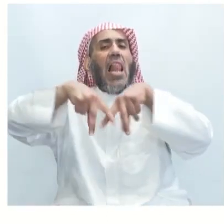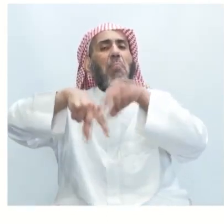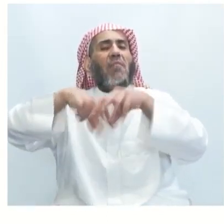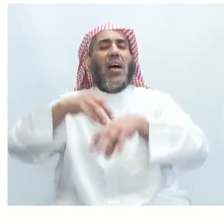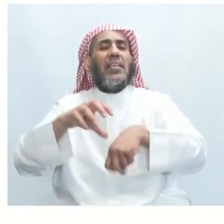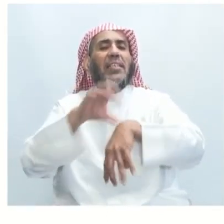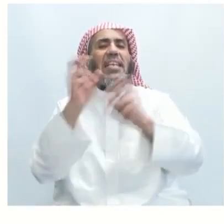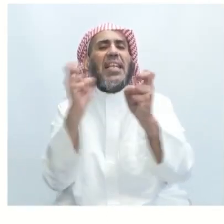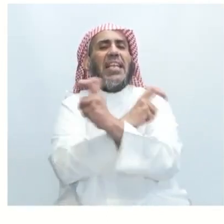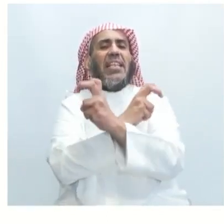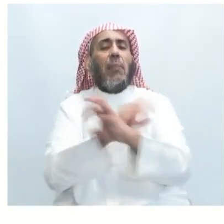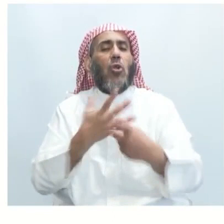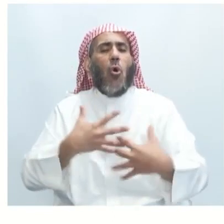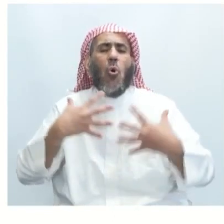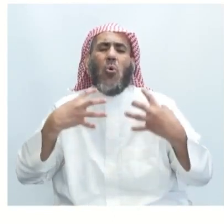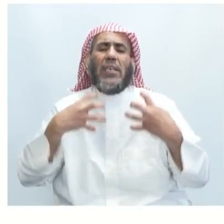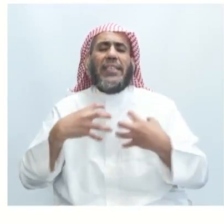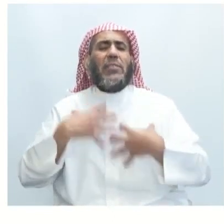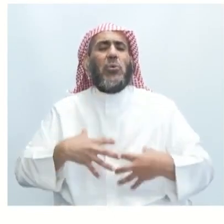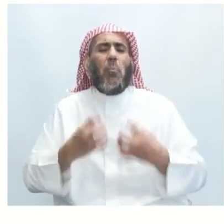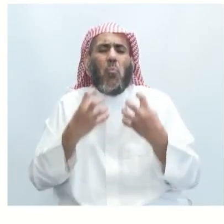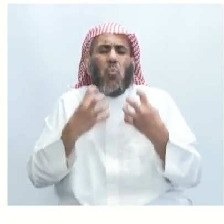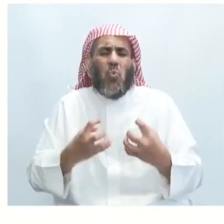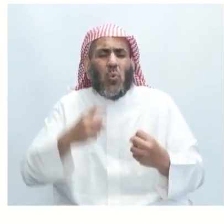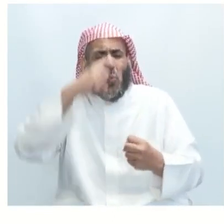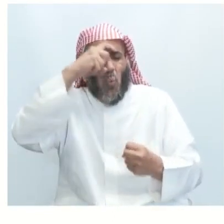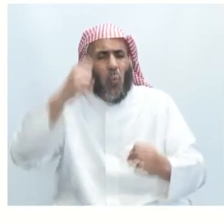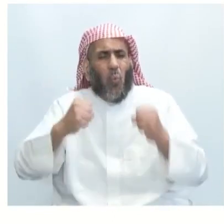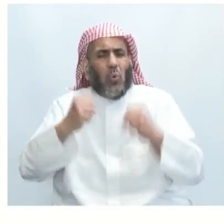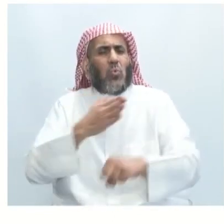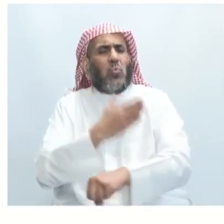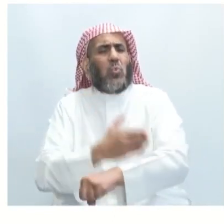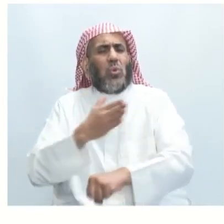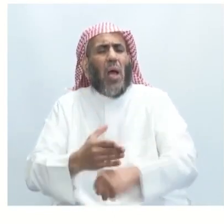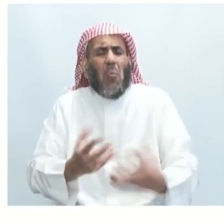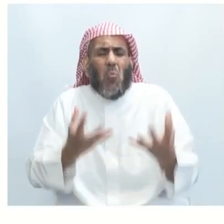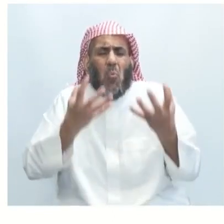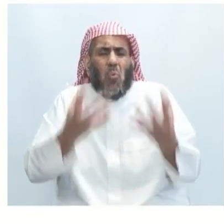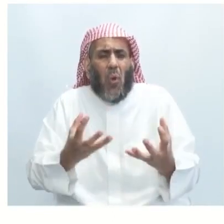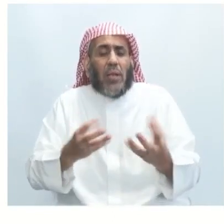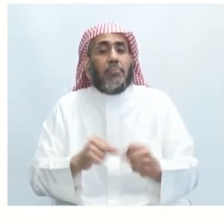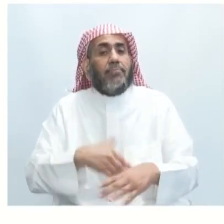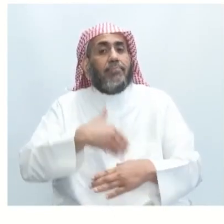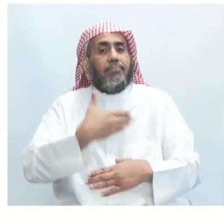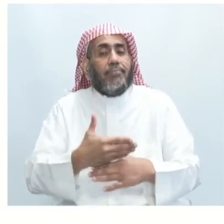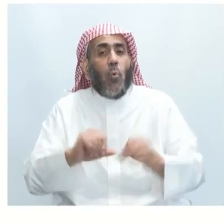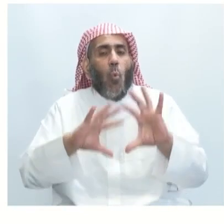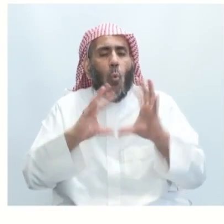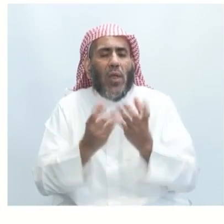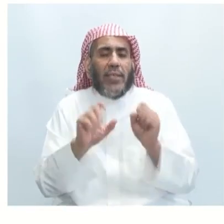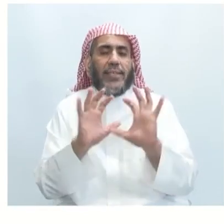العظام تجعلنا نحس بالضغط والجهد والتعب وثقل الاجسام عن وضع